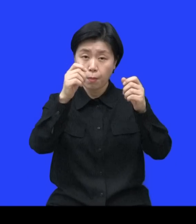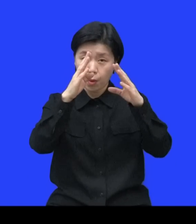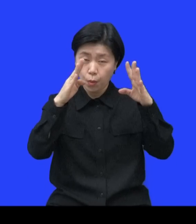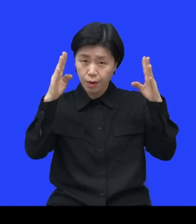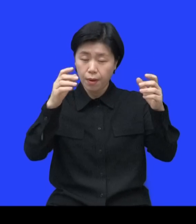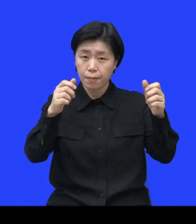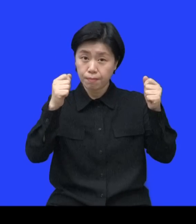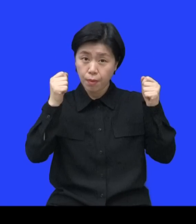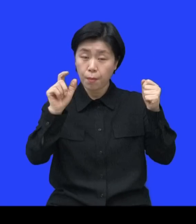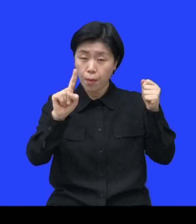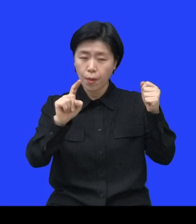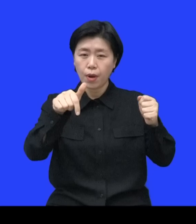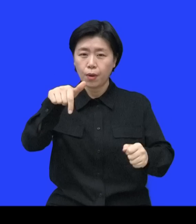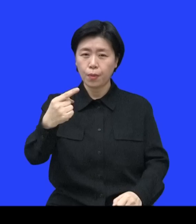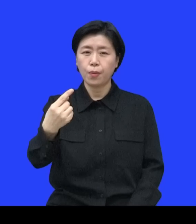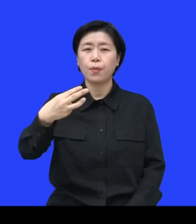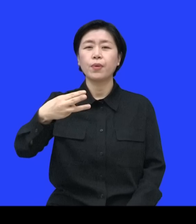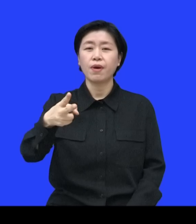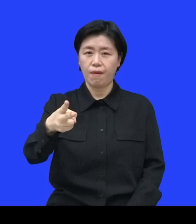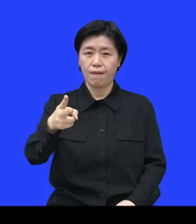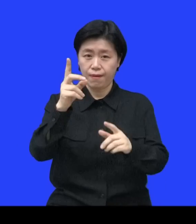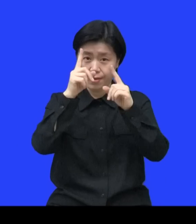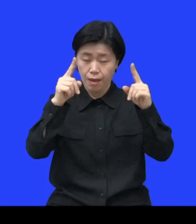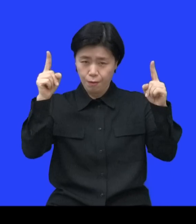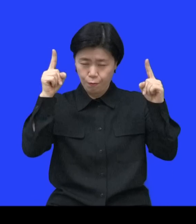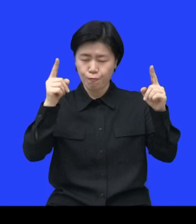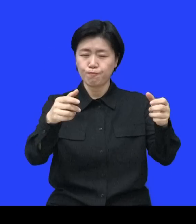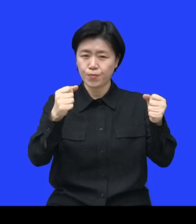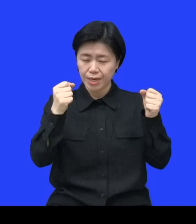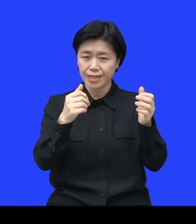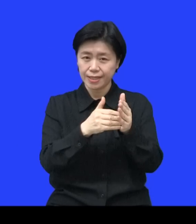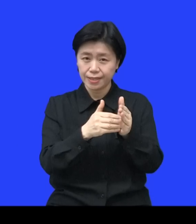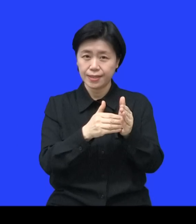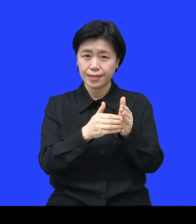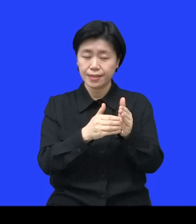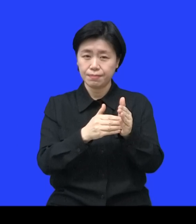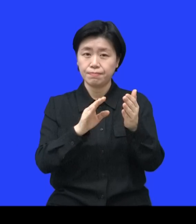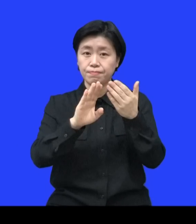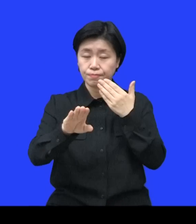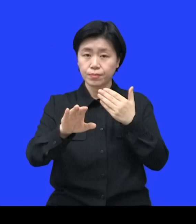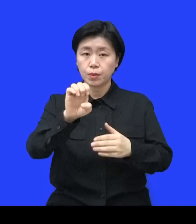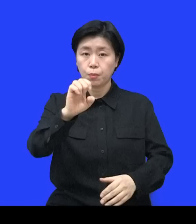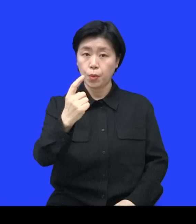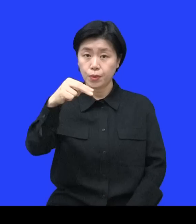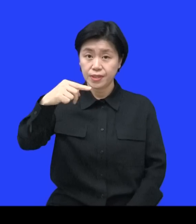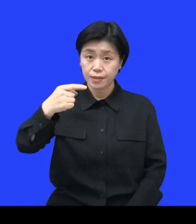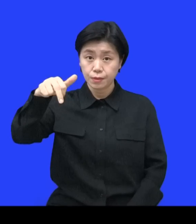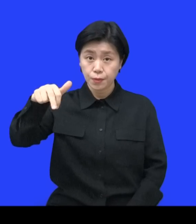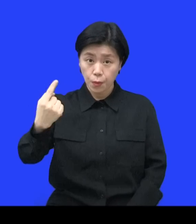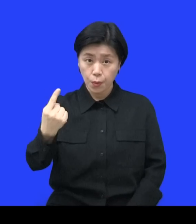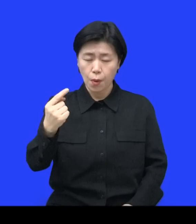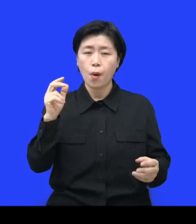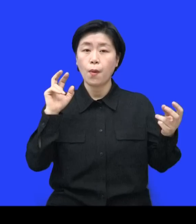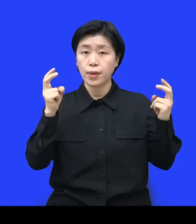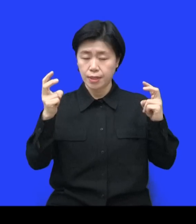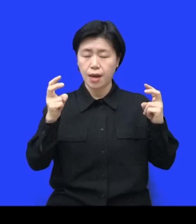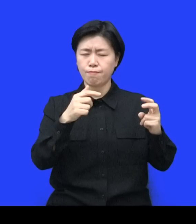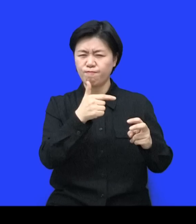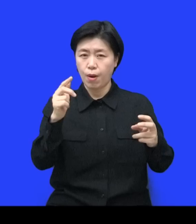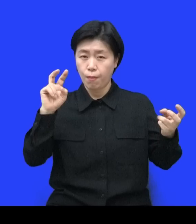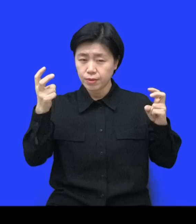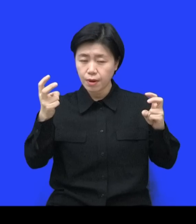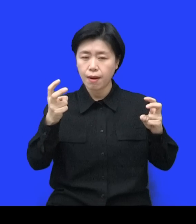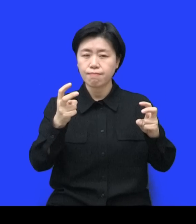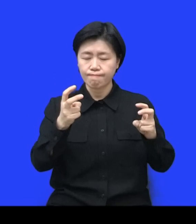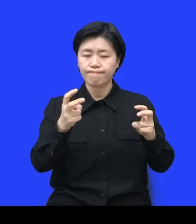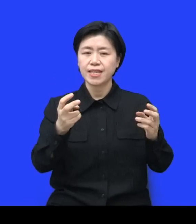졸업하시고 경영학과 졸업하시고 포스코에 재직 중이시다가 네. 이제 집어 던지시고 네. 하나님의 길을 선택하셨다고